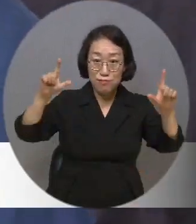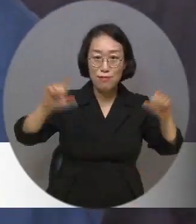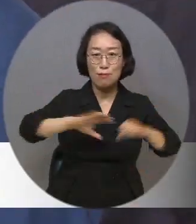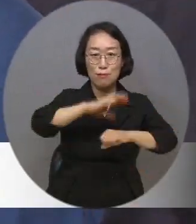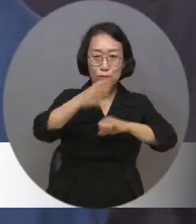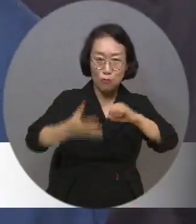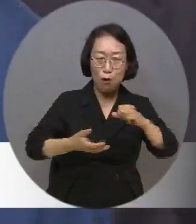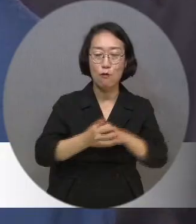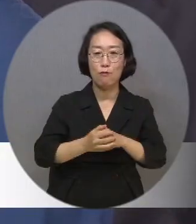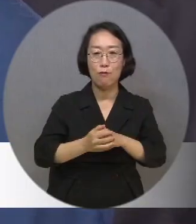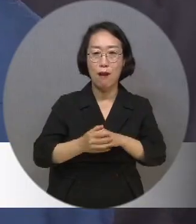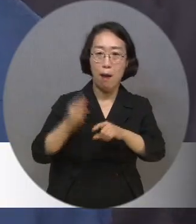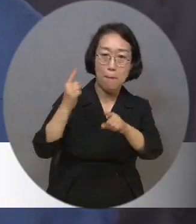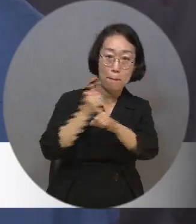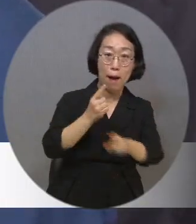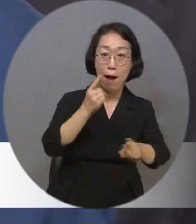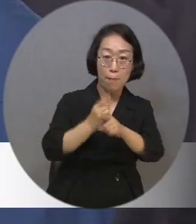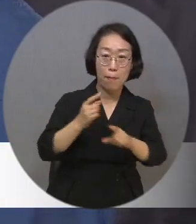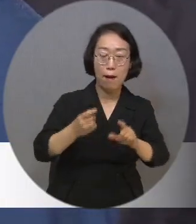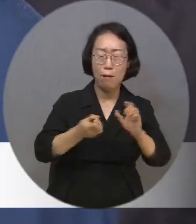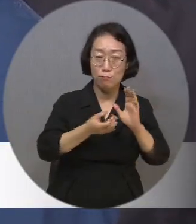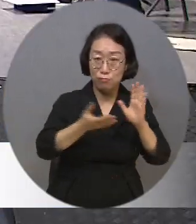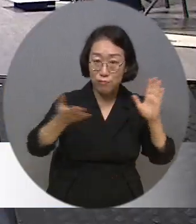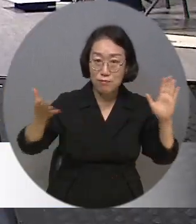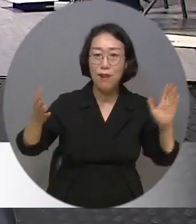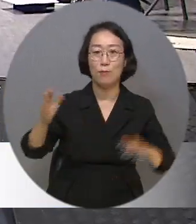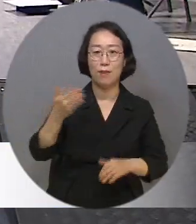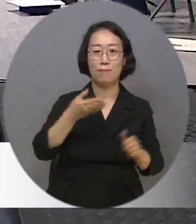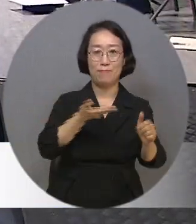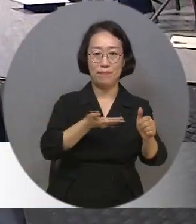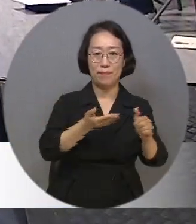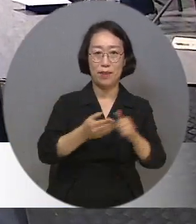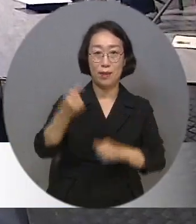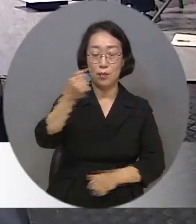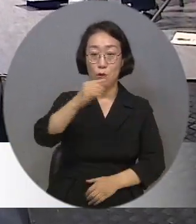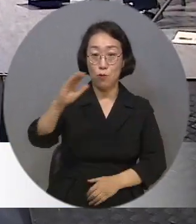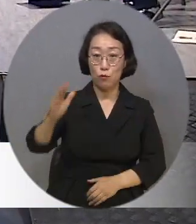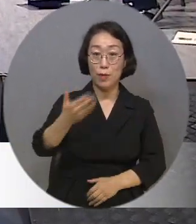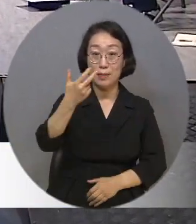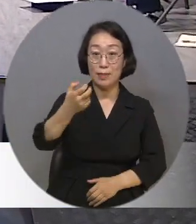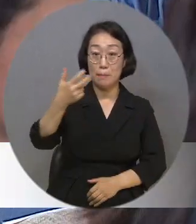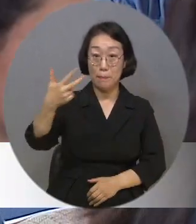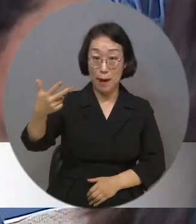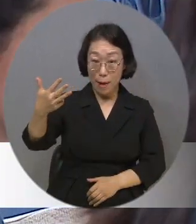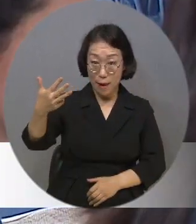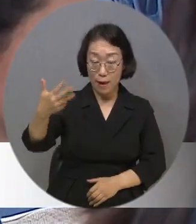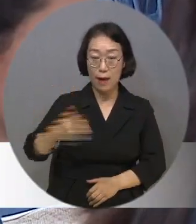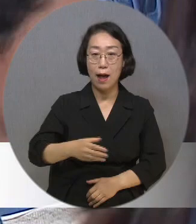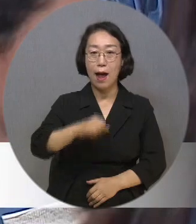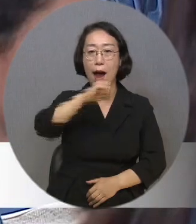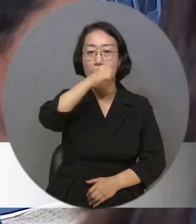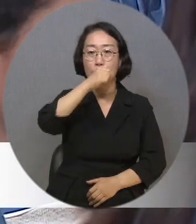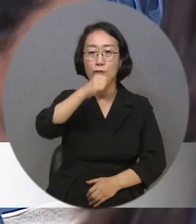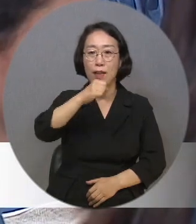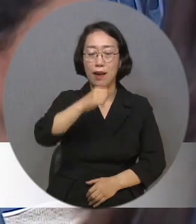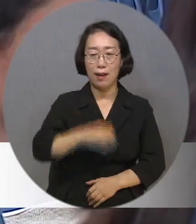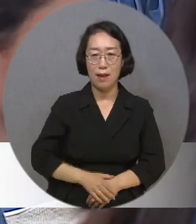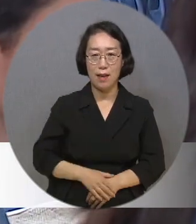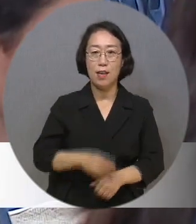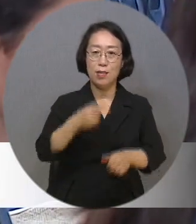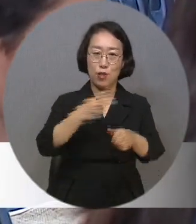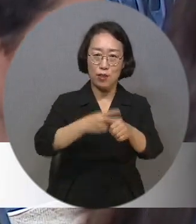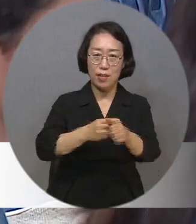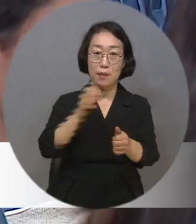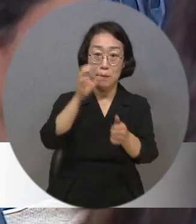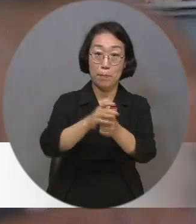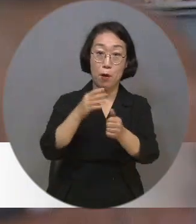신인 선수권을 제패하는 등 이름을 날렸습니다. 이후 1978년 남아프리카 공화국의 정부 파견 사범으로